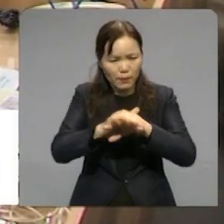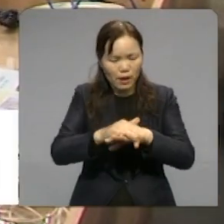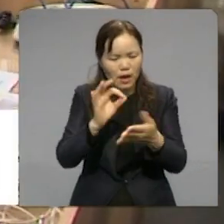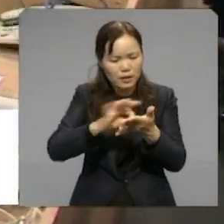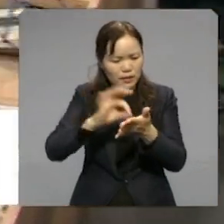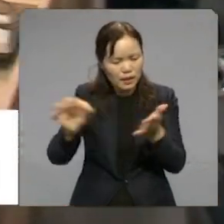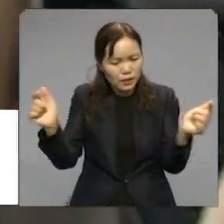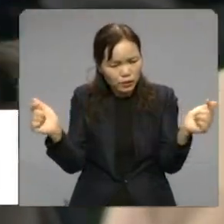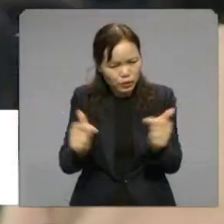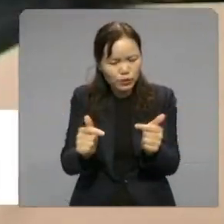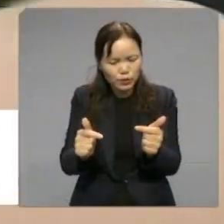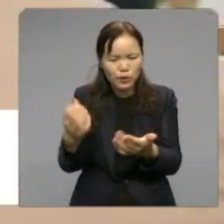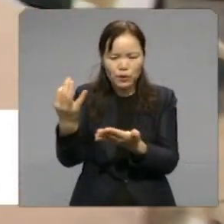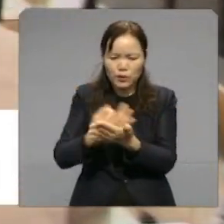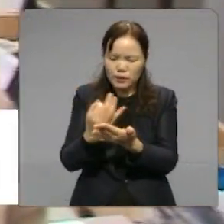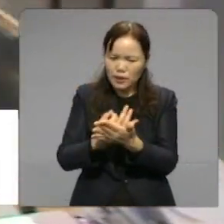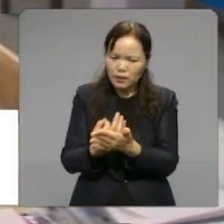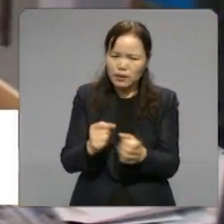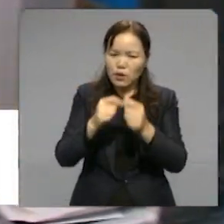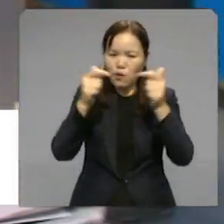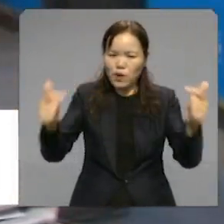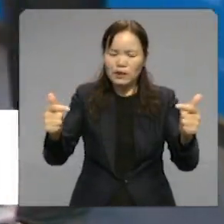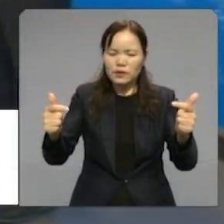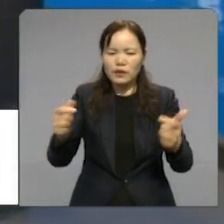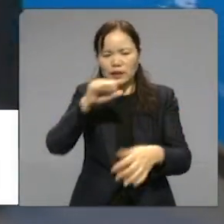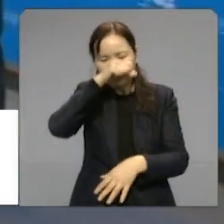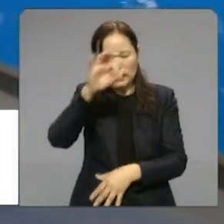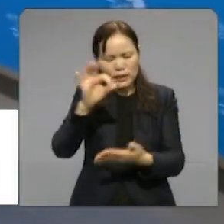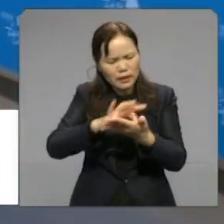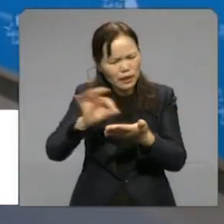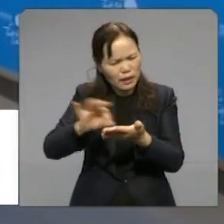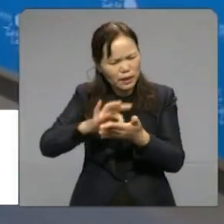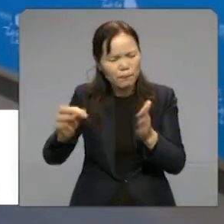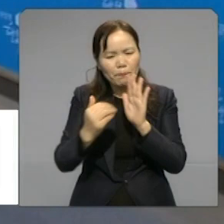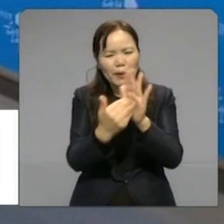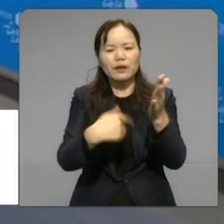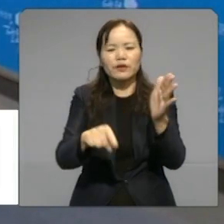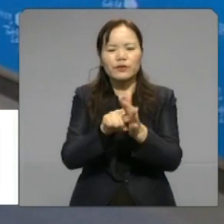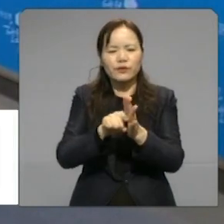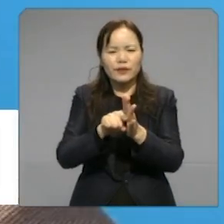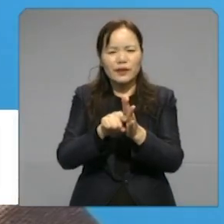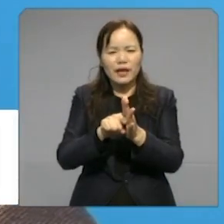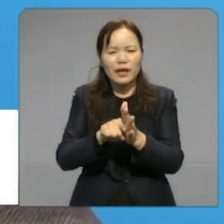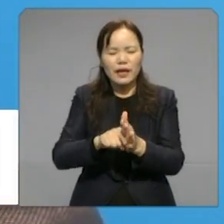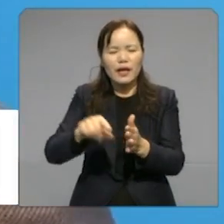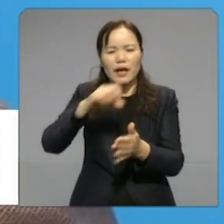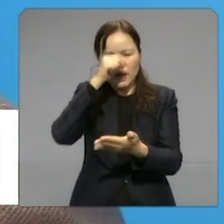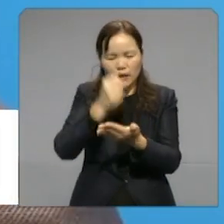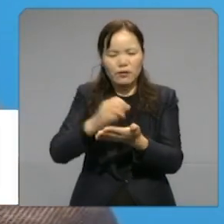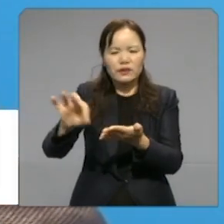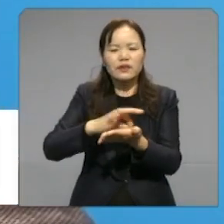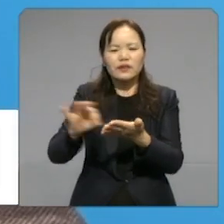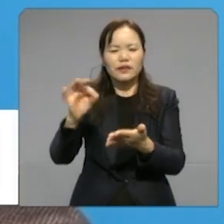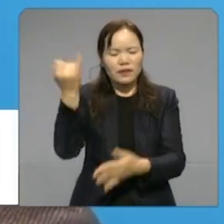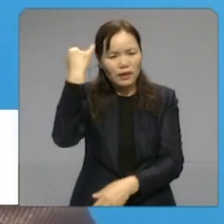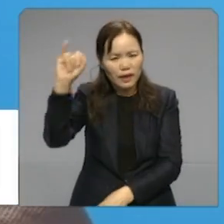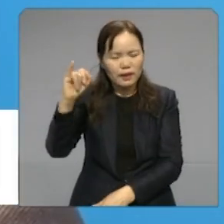예산 절감과 세입 확충, 예산 낭비 방지를 위한 건전재정 아이디어 뱅크를 운영 중이라고